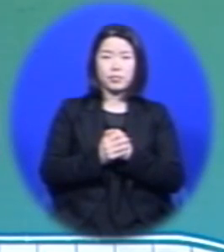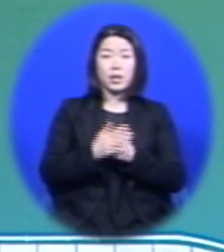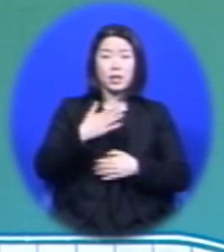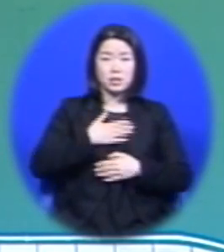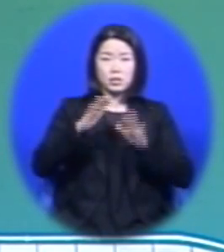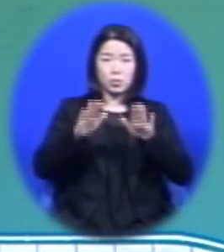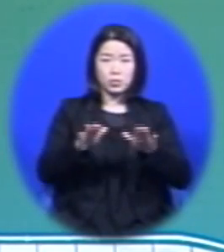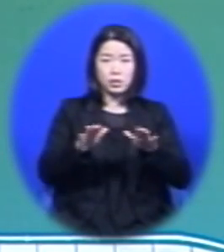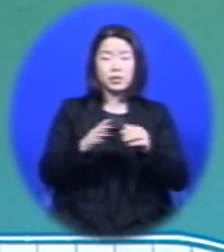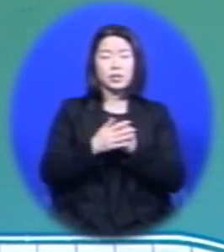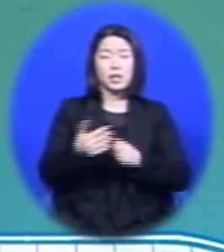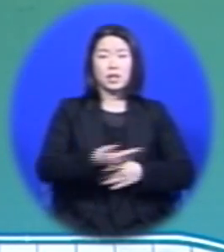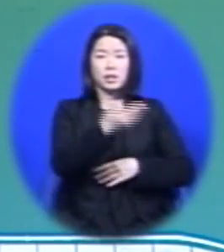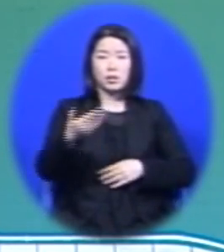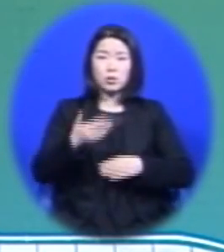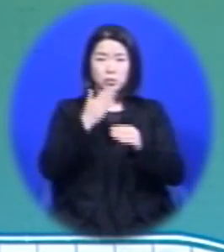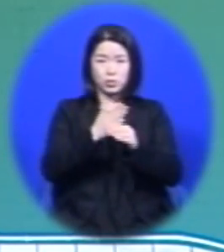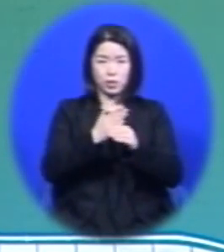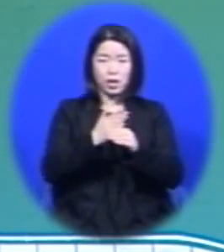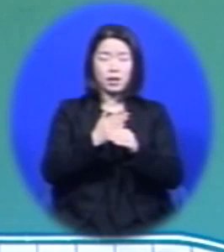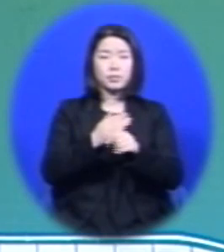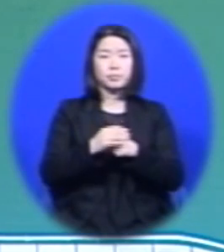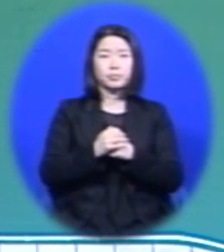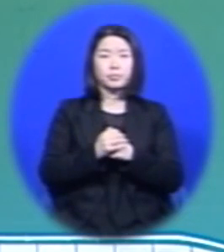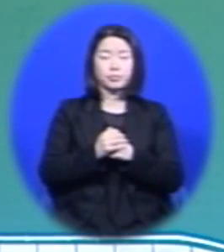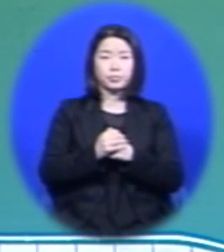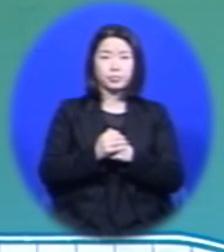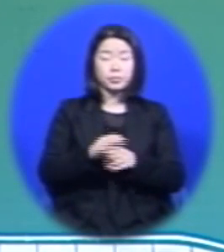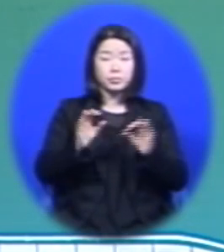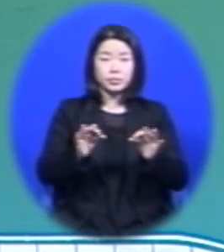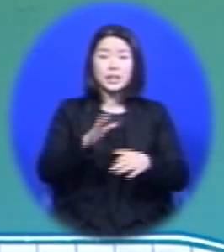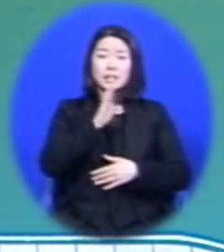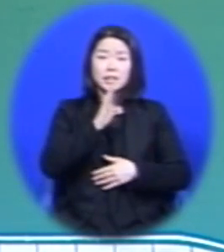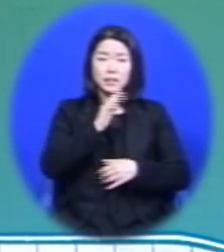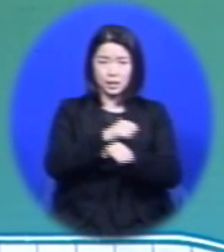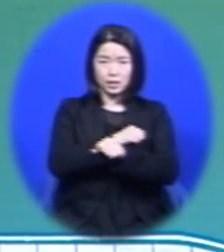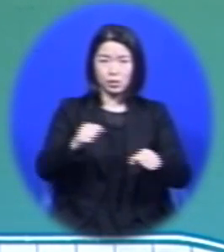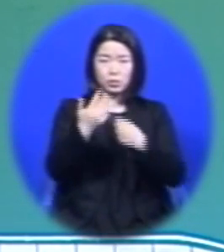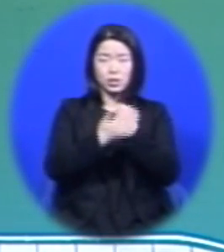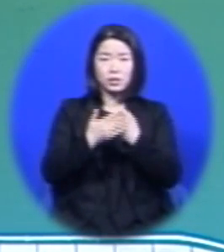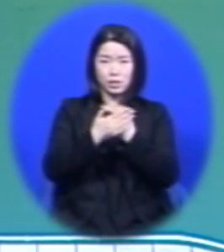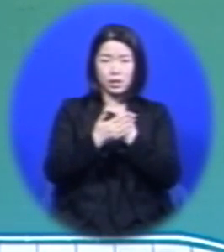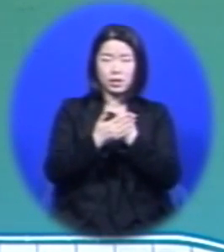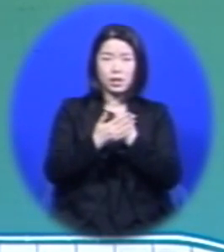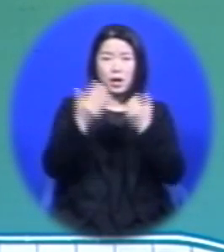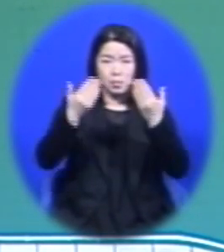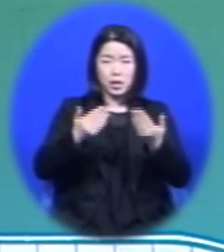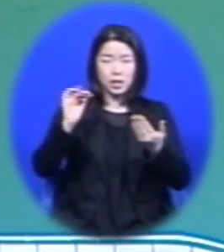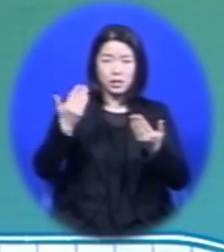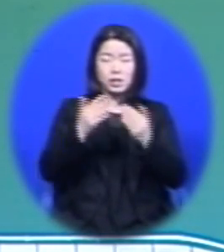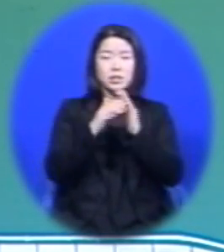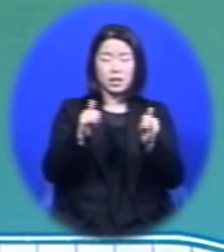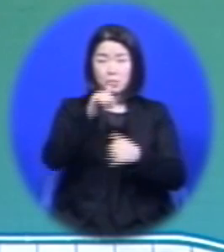저는 오늘 여러분 중에 이제 진짜 용서의 은혜를 받아야 할